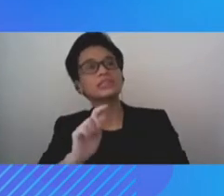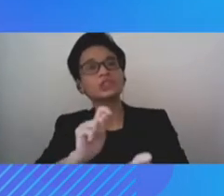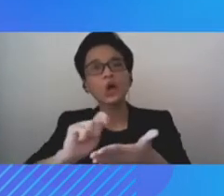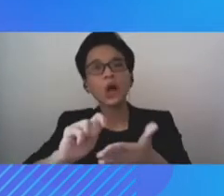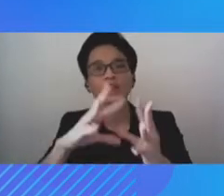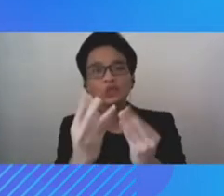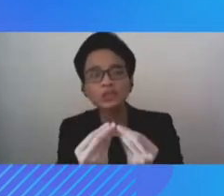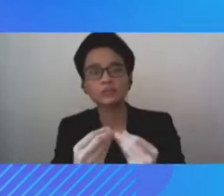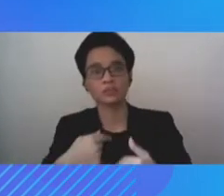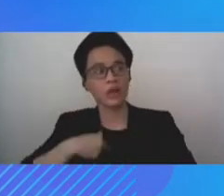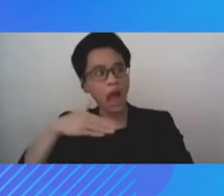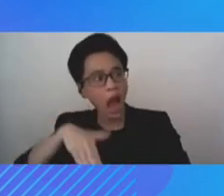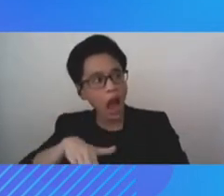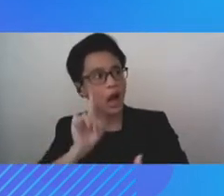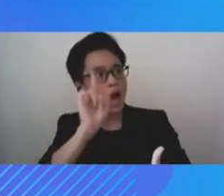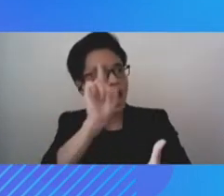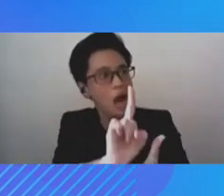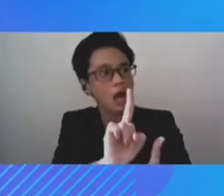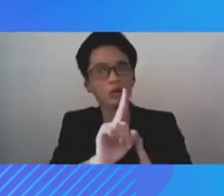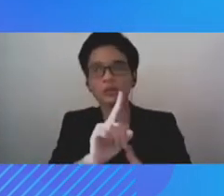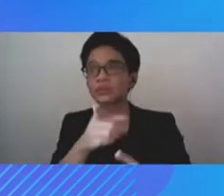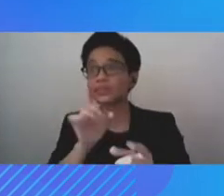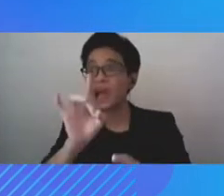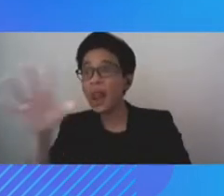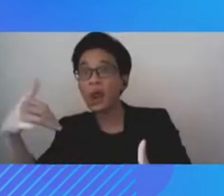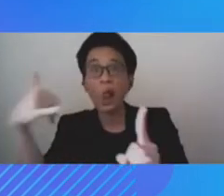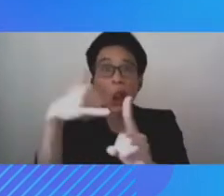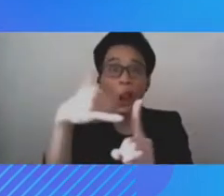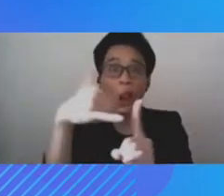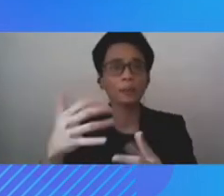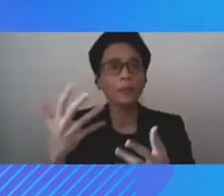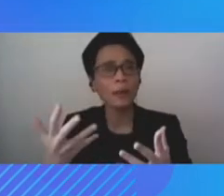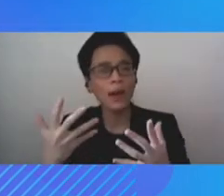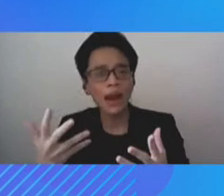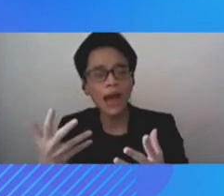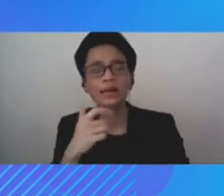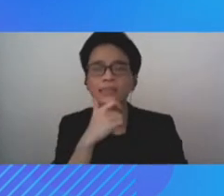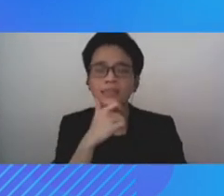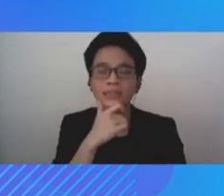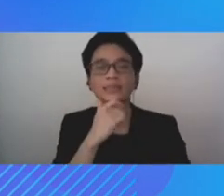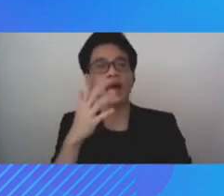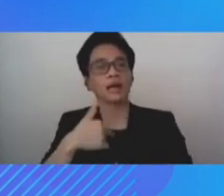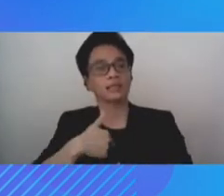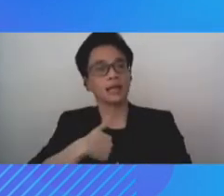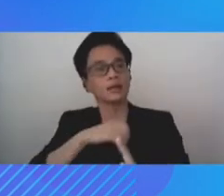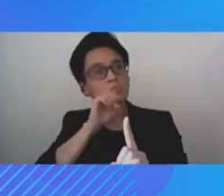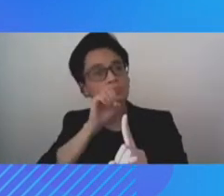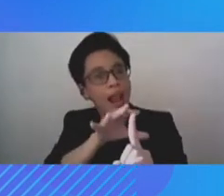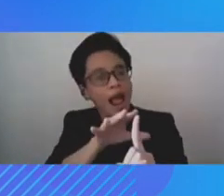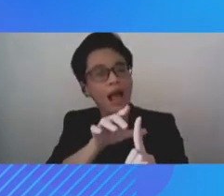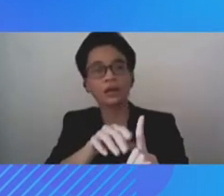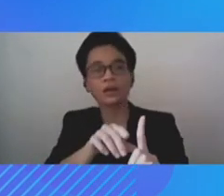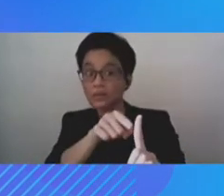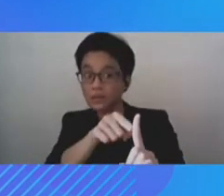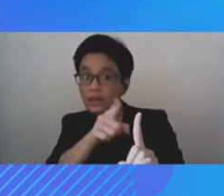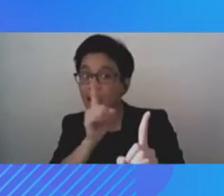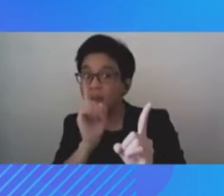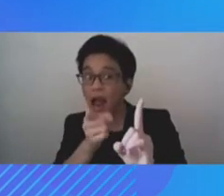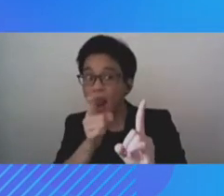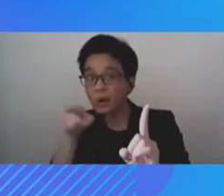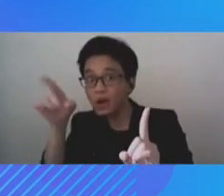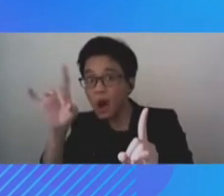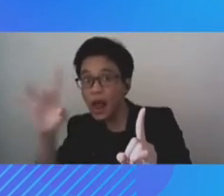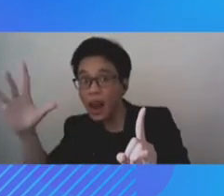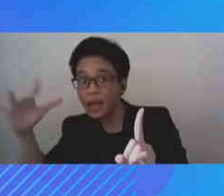kayak gitu. Jadi saya berusaha mengajarkan anak saya, ketika kamu dibully terus ada orang yang mengatakan begini, kamu juga harus punya sikap